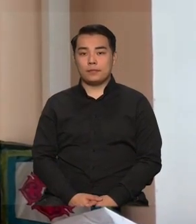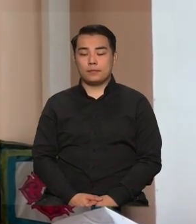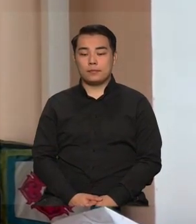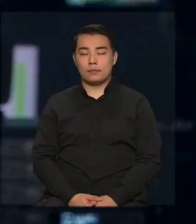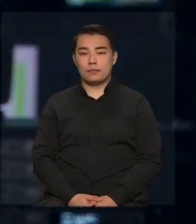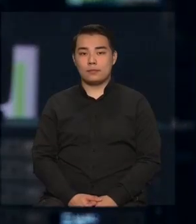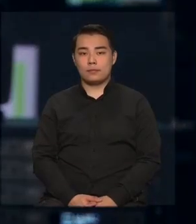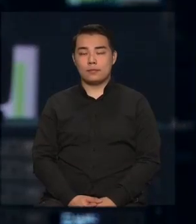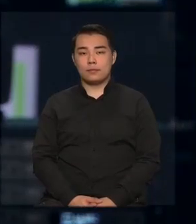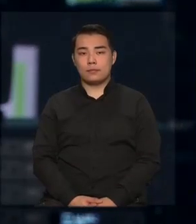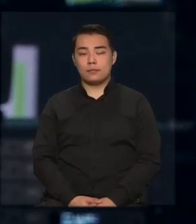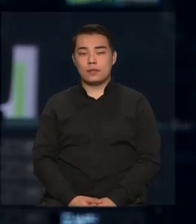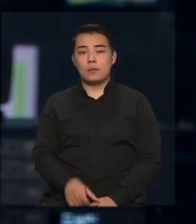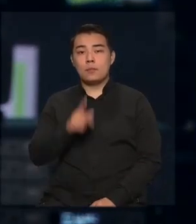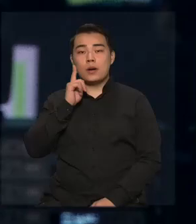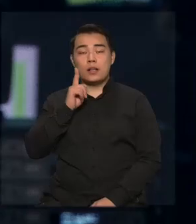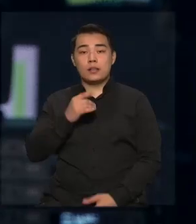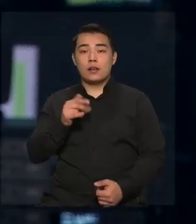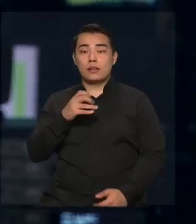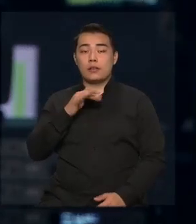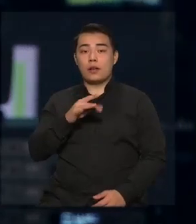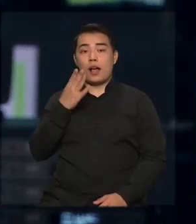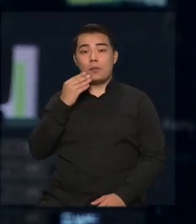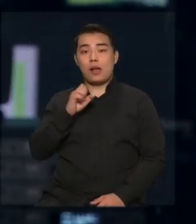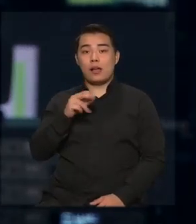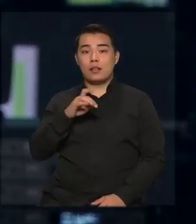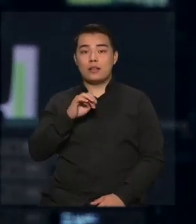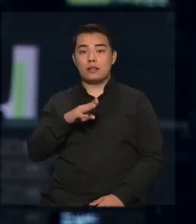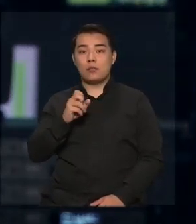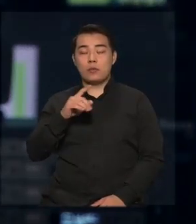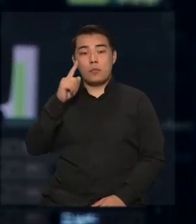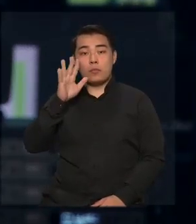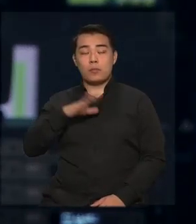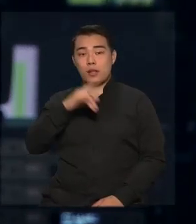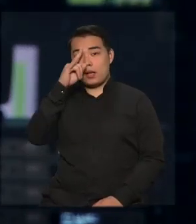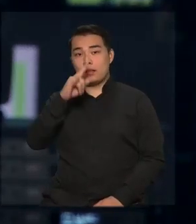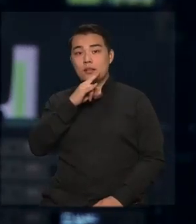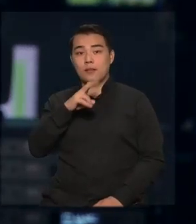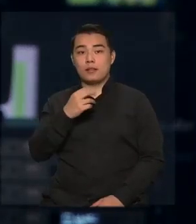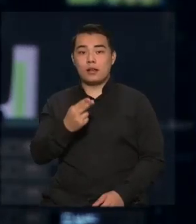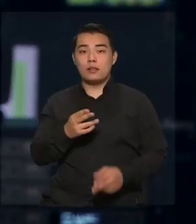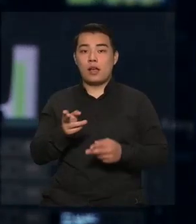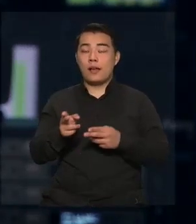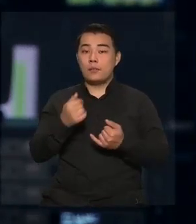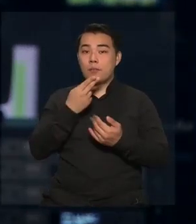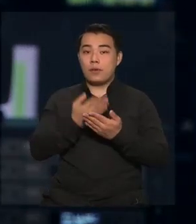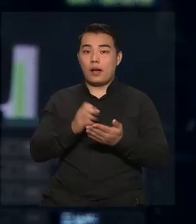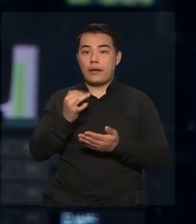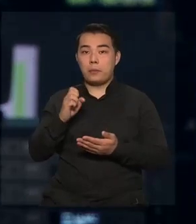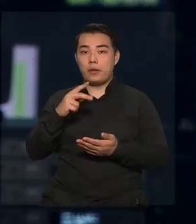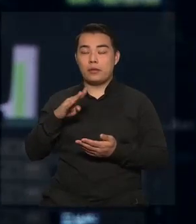область. Молодой каскадер из Алматы Адилет Таменов популяризирует казахское национальное оружие